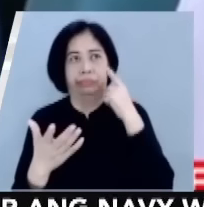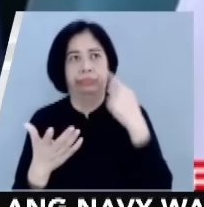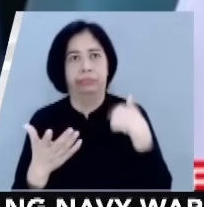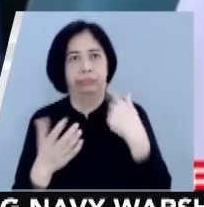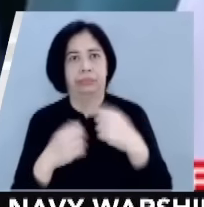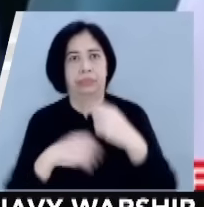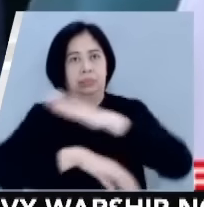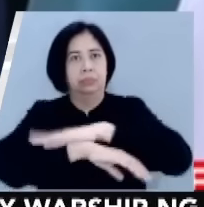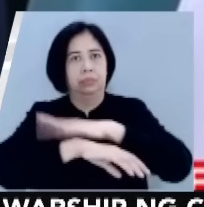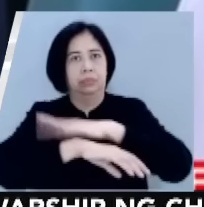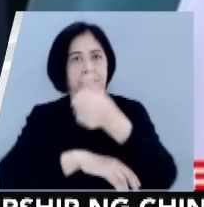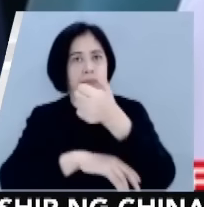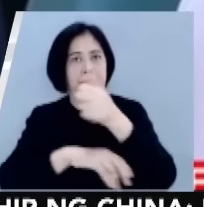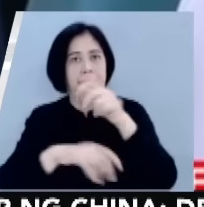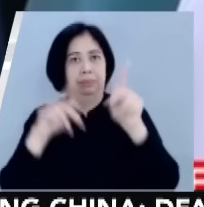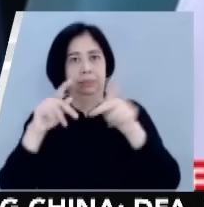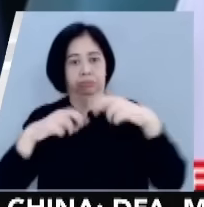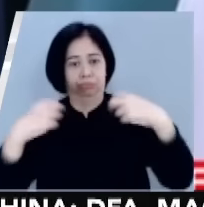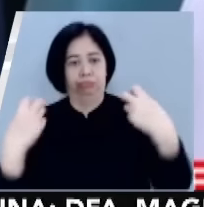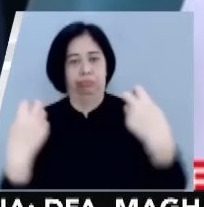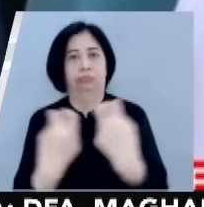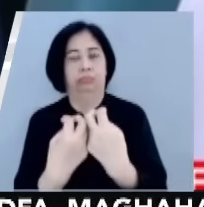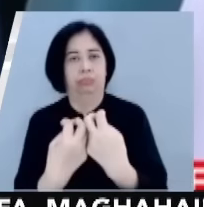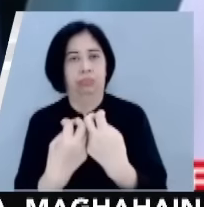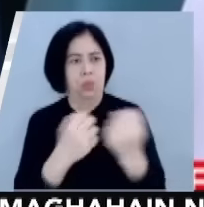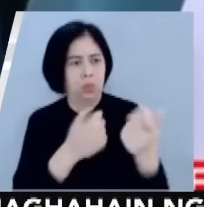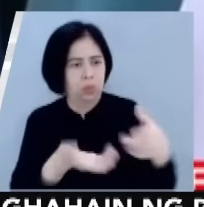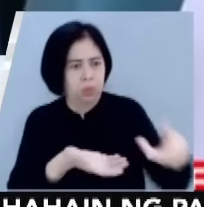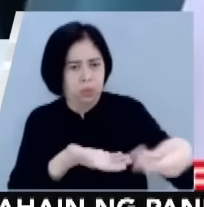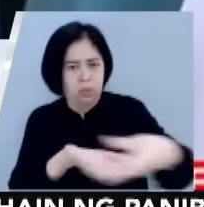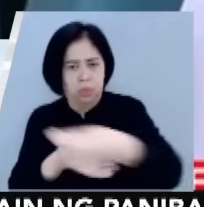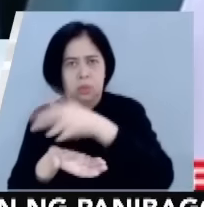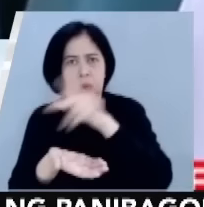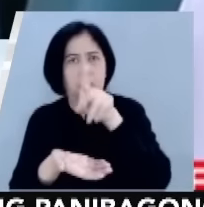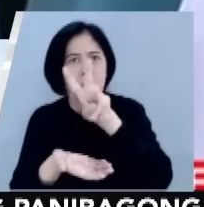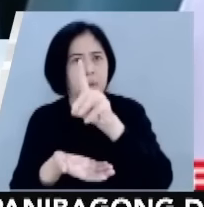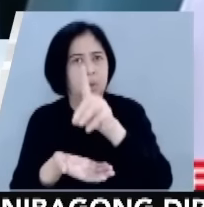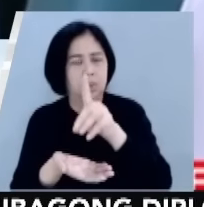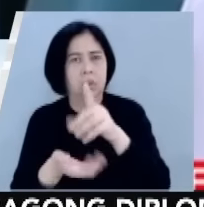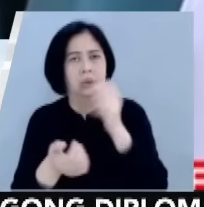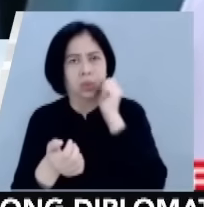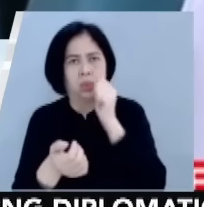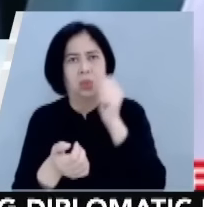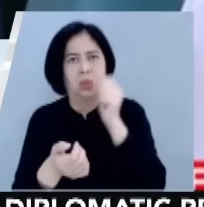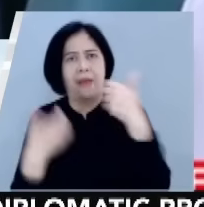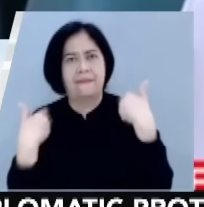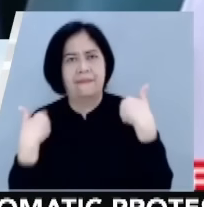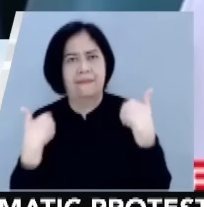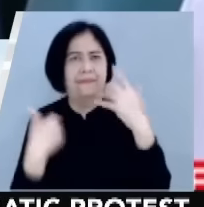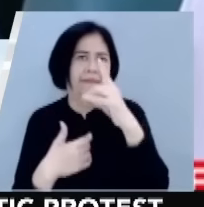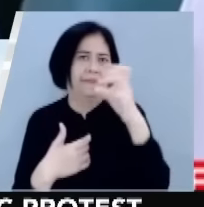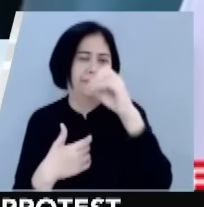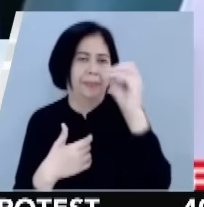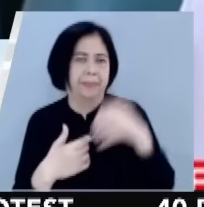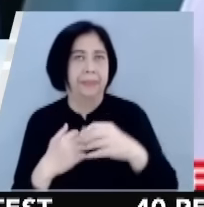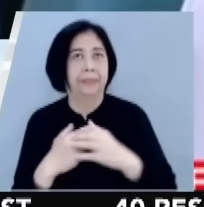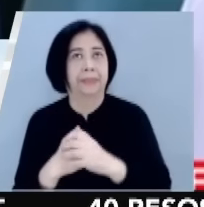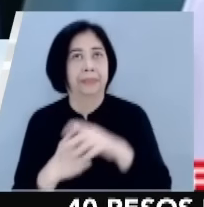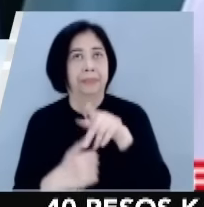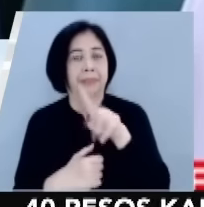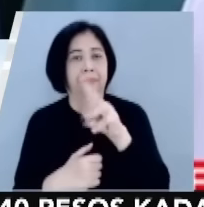10 people. Everyone will have a PWD card. It's very regularly seen. 100% PWD